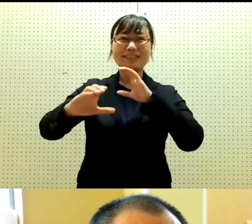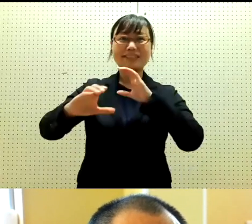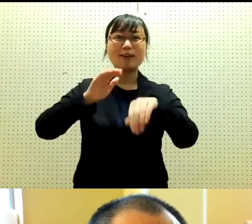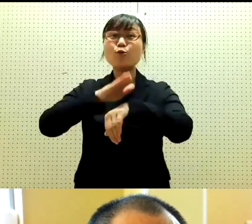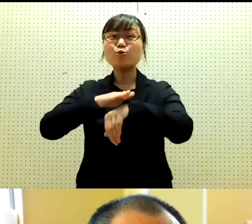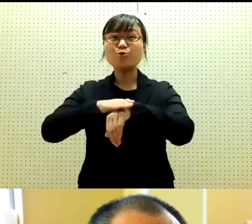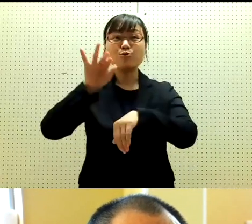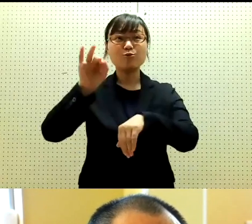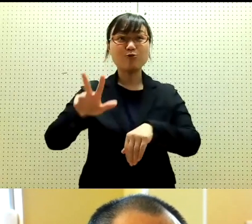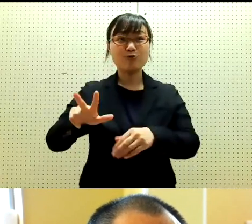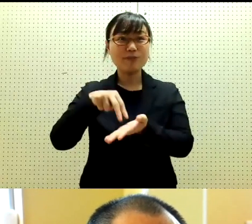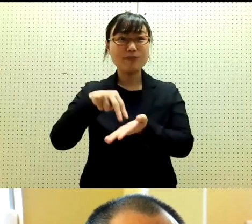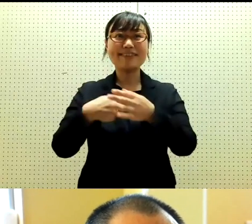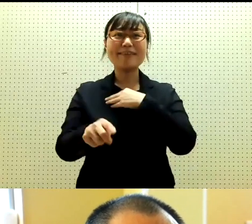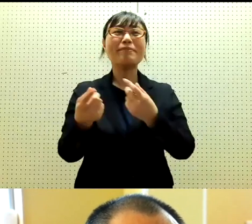い、